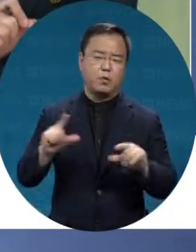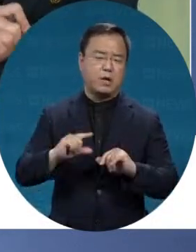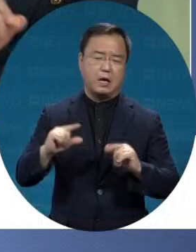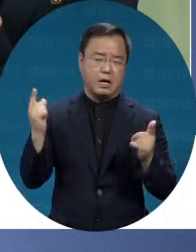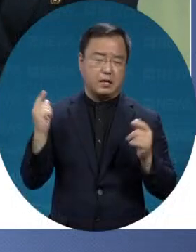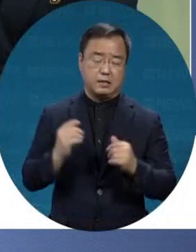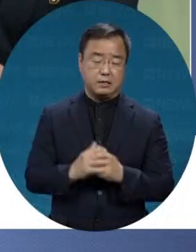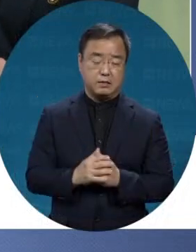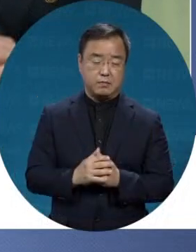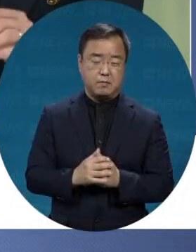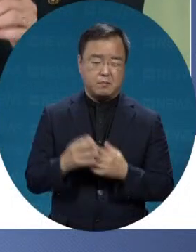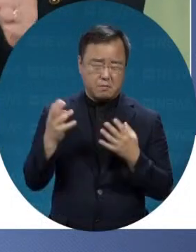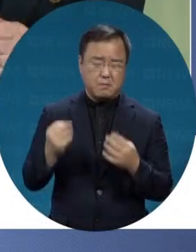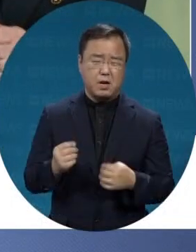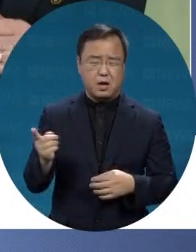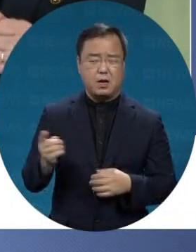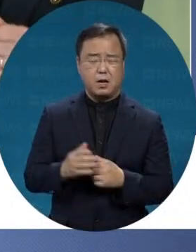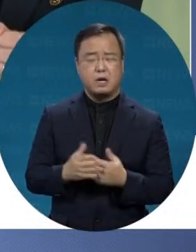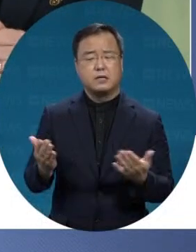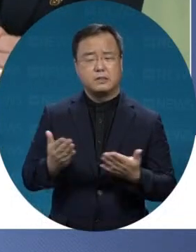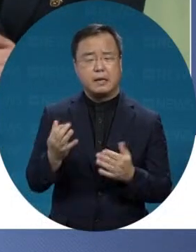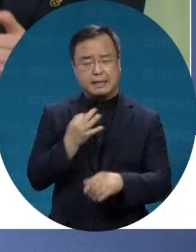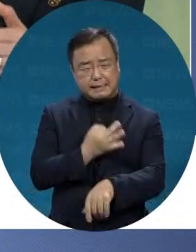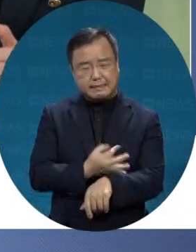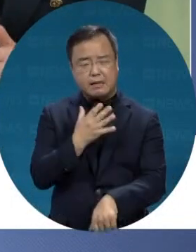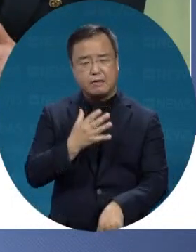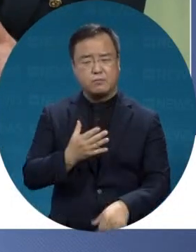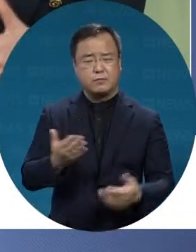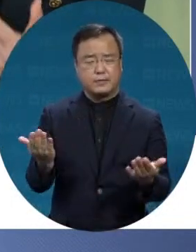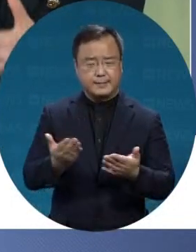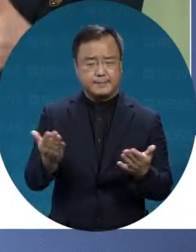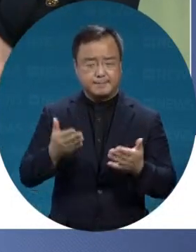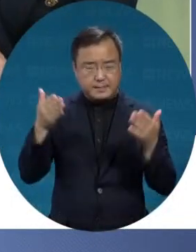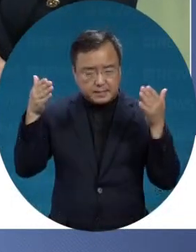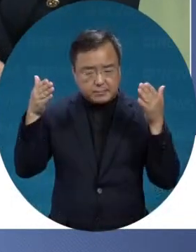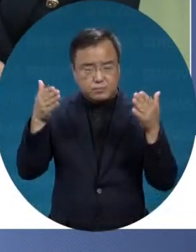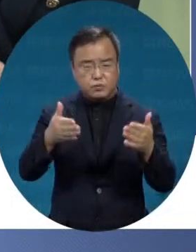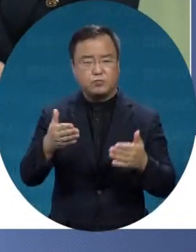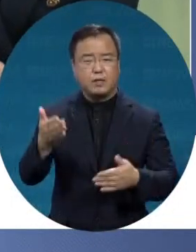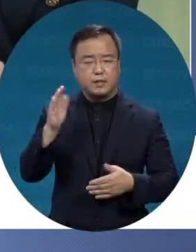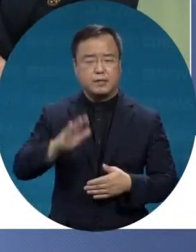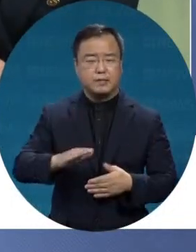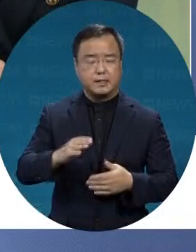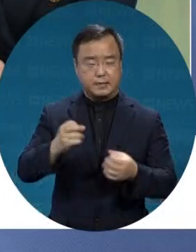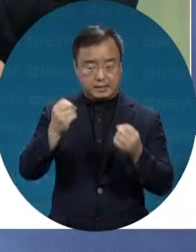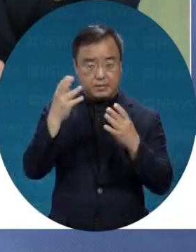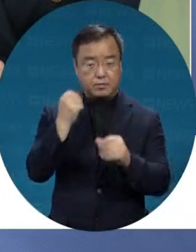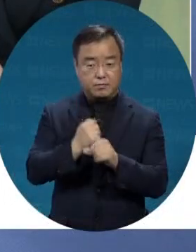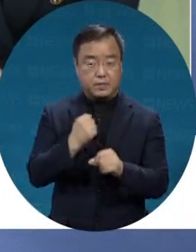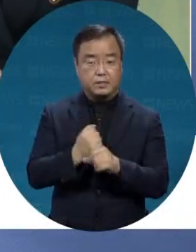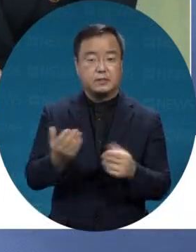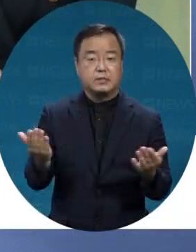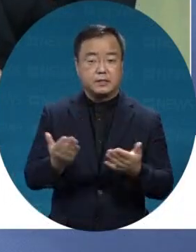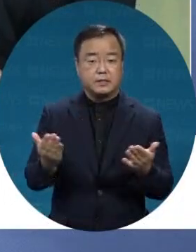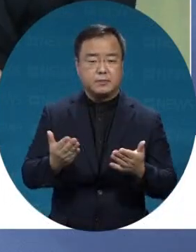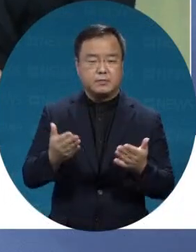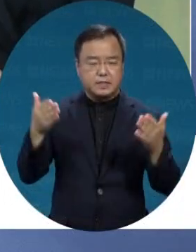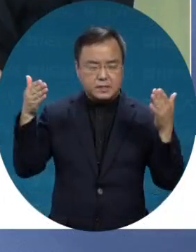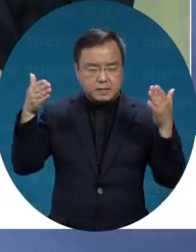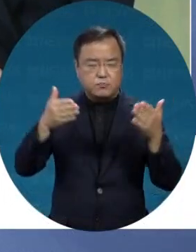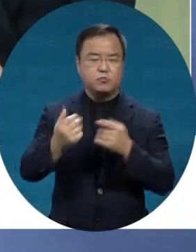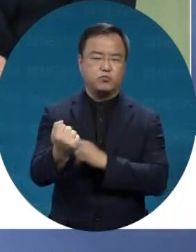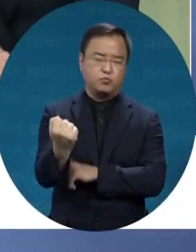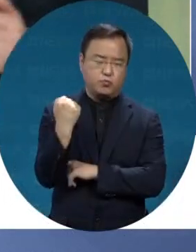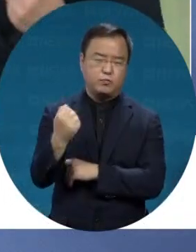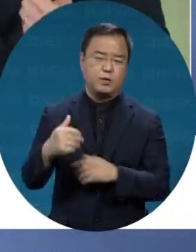그러니까 보통 이렇게 작업을 그냥 작업을 단순 작업을 해도 굉장히 집중을 하지만 창작이라는 그런 활동 자체가 또 굉장한 집중력을 요하다